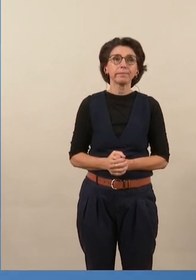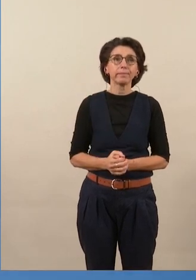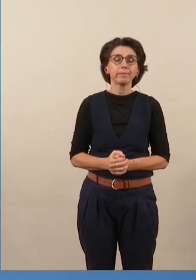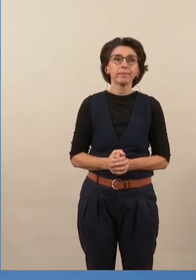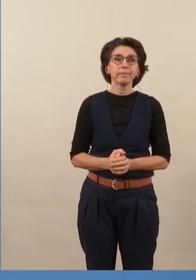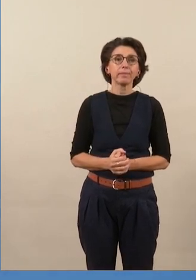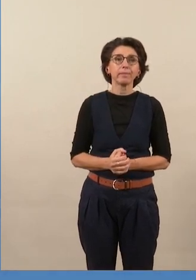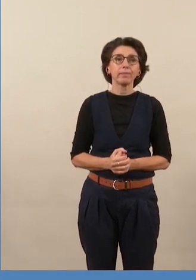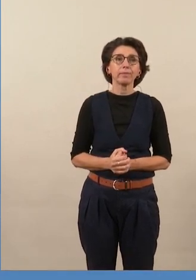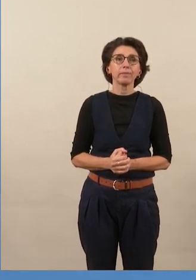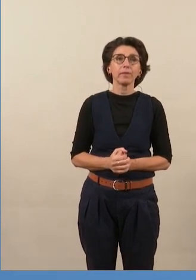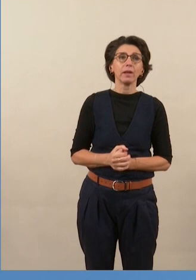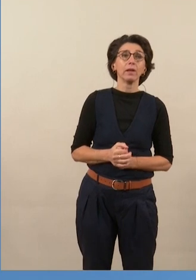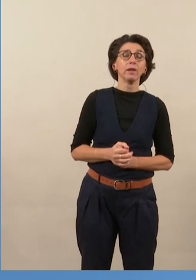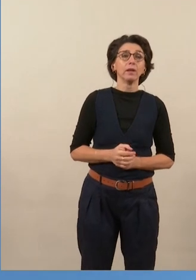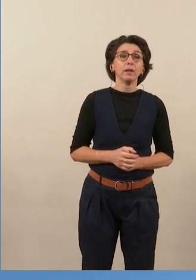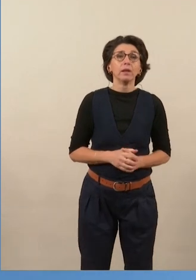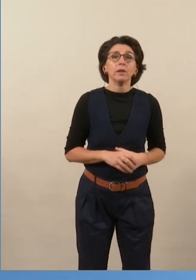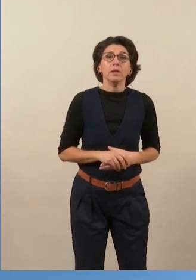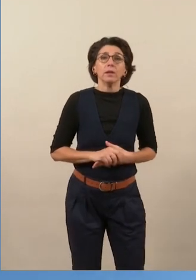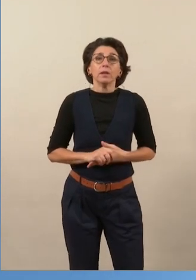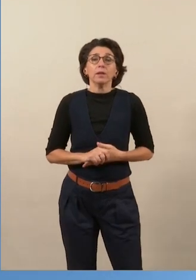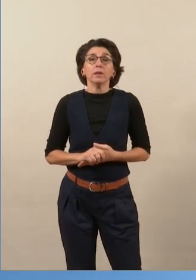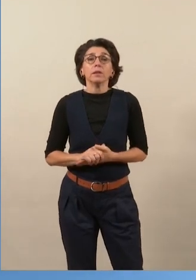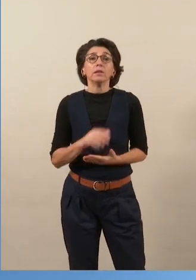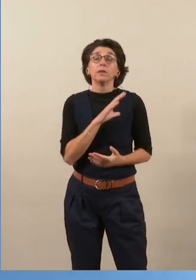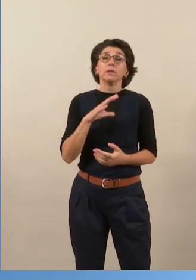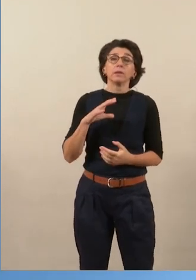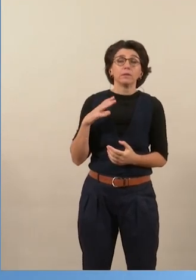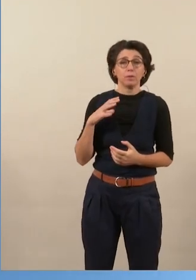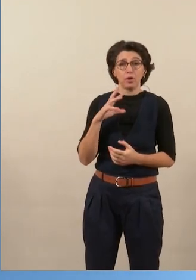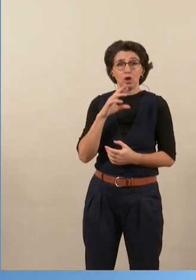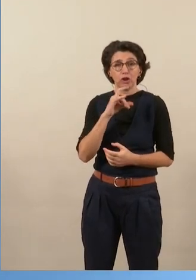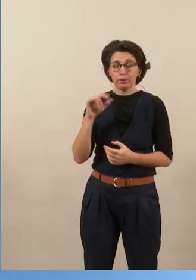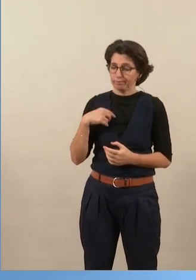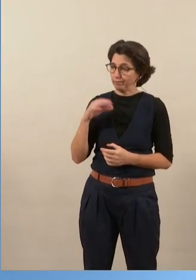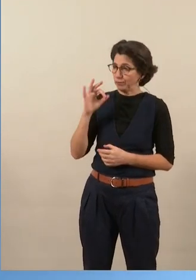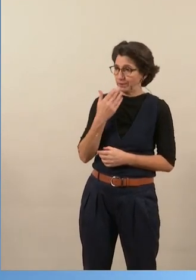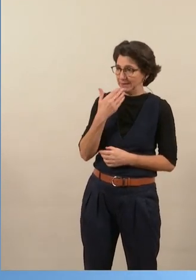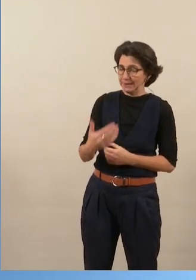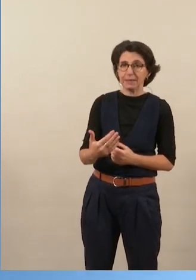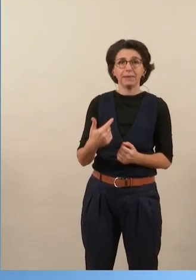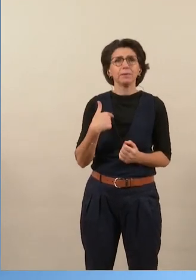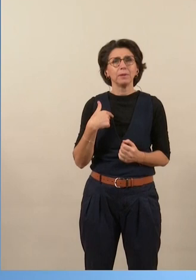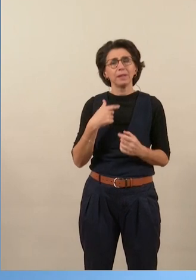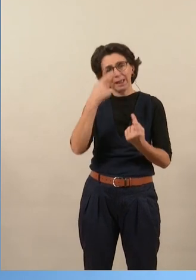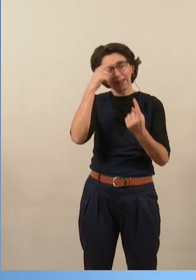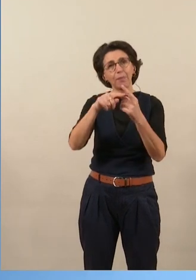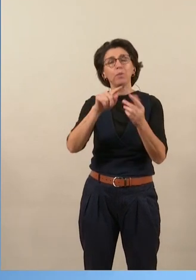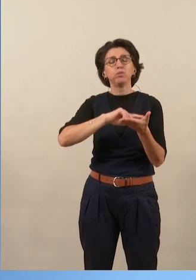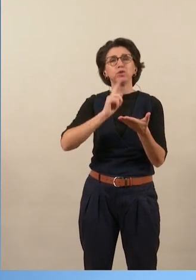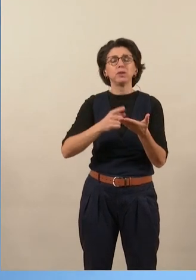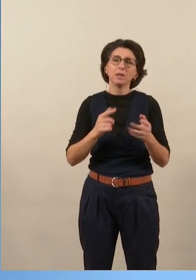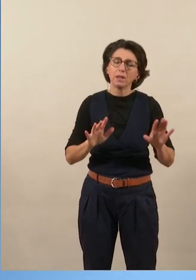alors moi je voudrais continuer sur le budget et ce qu'on fait subir au au grenoblois et revenir sur les faits je rappelle excusez-moi